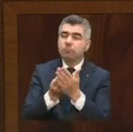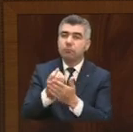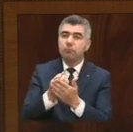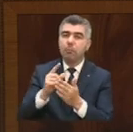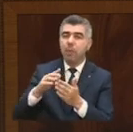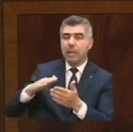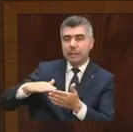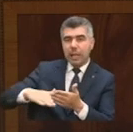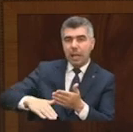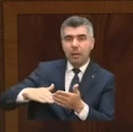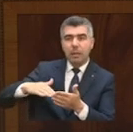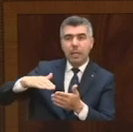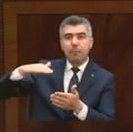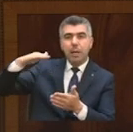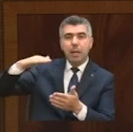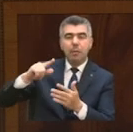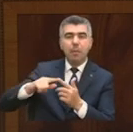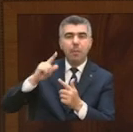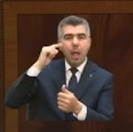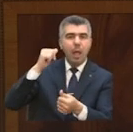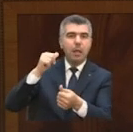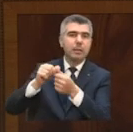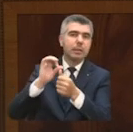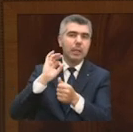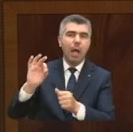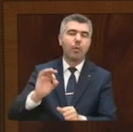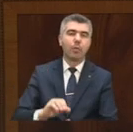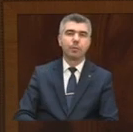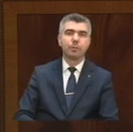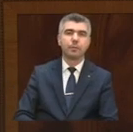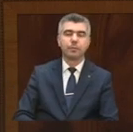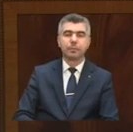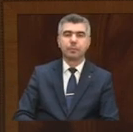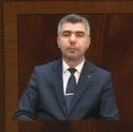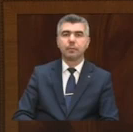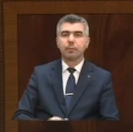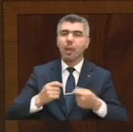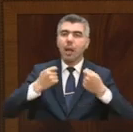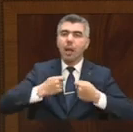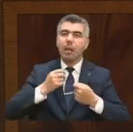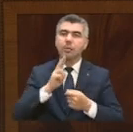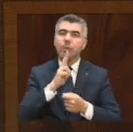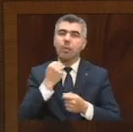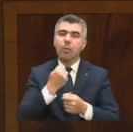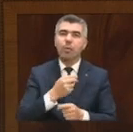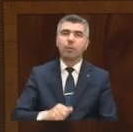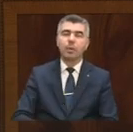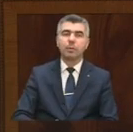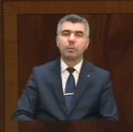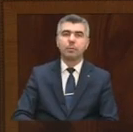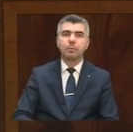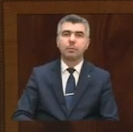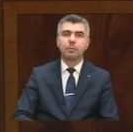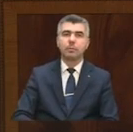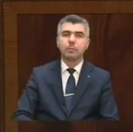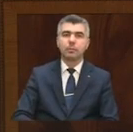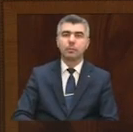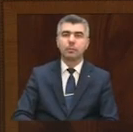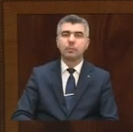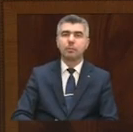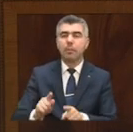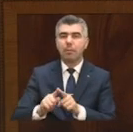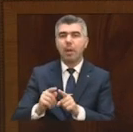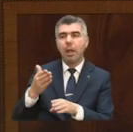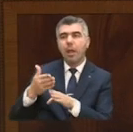الصغار وايضا في مدى توظيف البحوث السيد رئيس الحكومه ارجعوا وخاص بقوني